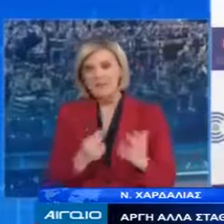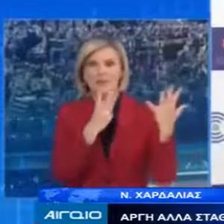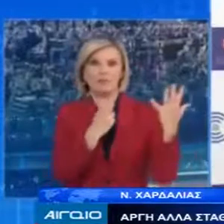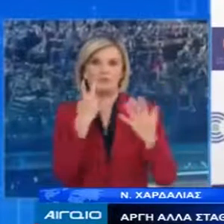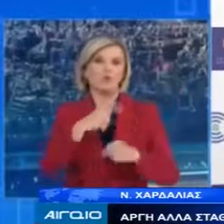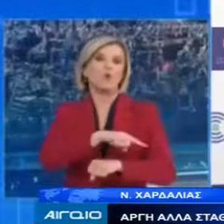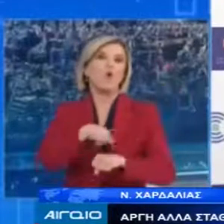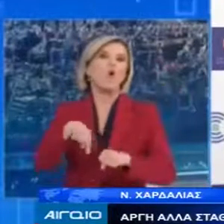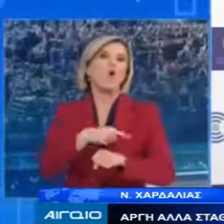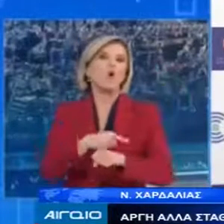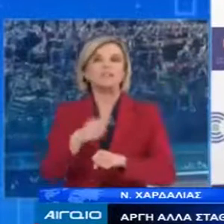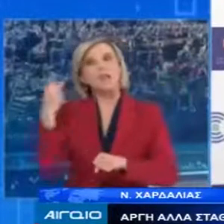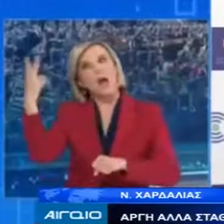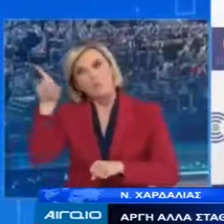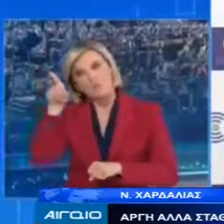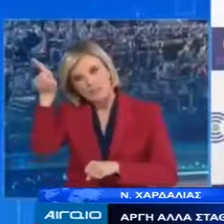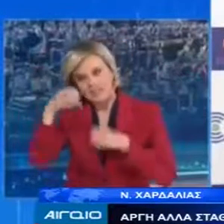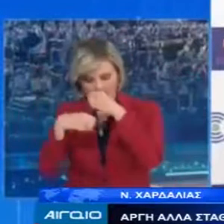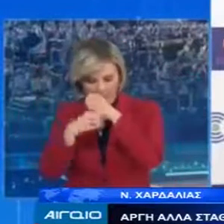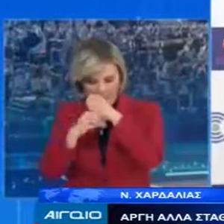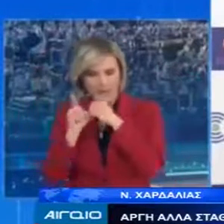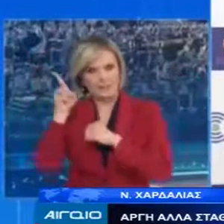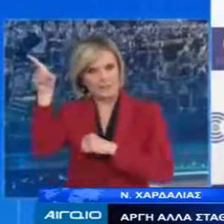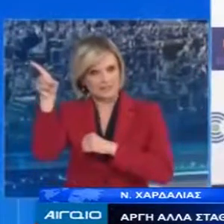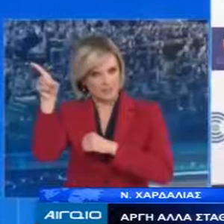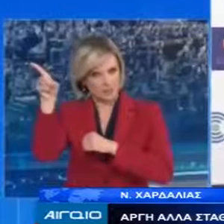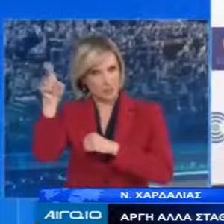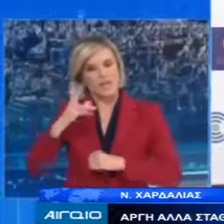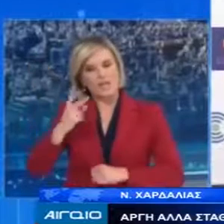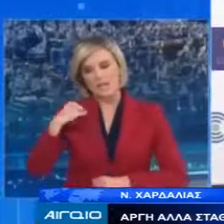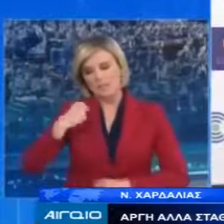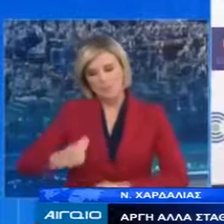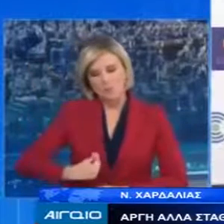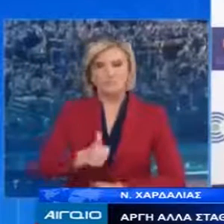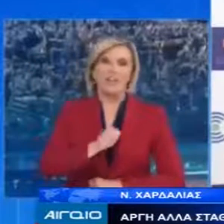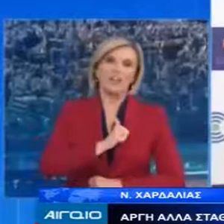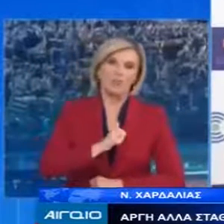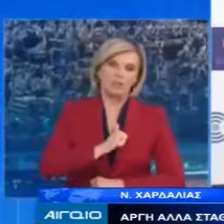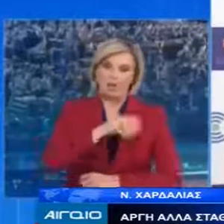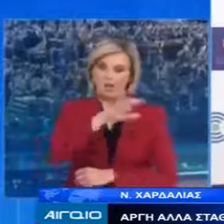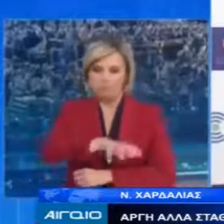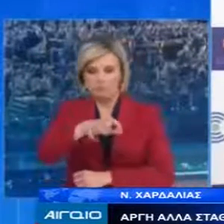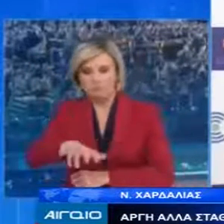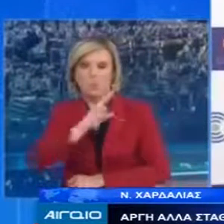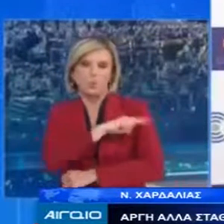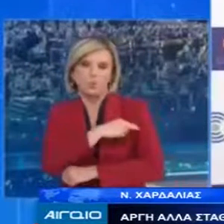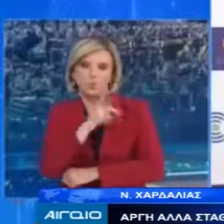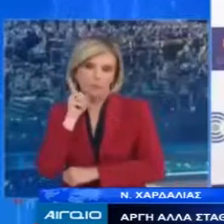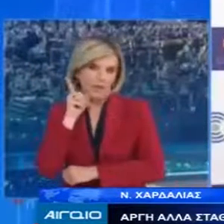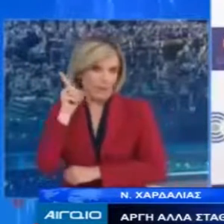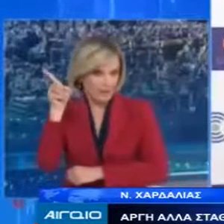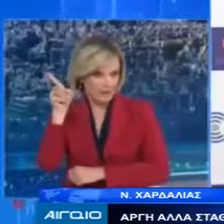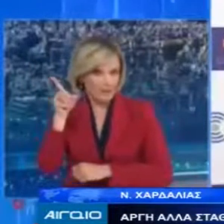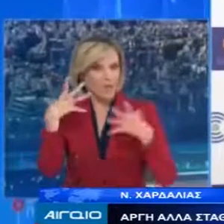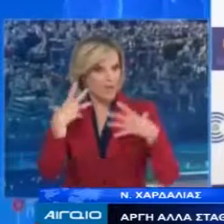από εργαστήρια αναφοράς της χώρας προέλευσης ή διέλευσης ή δημόσια ή ιδιωτικά εργαστήρια της χώρας αυτής, εφόσον τα ιδιωτικά